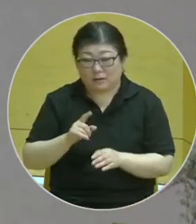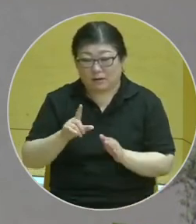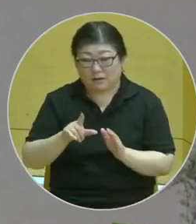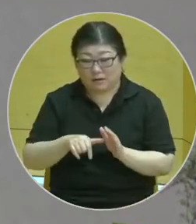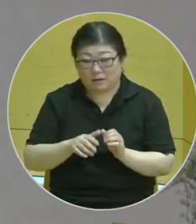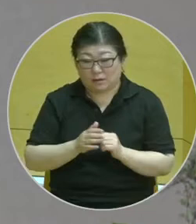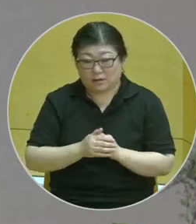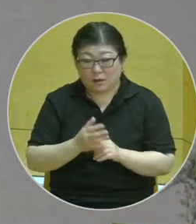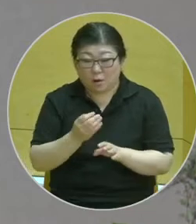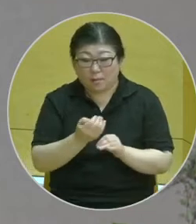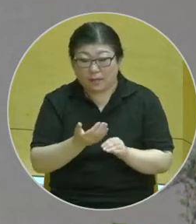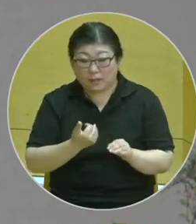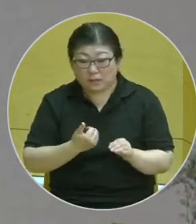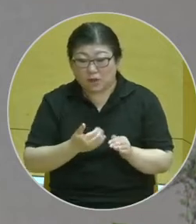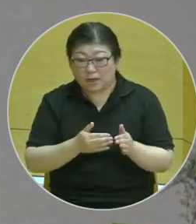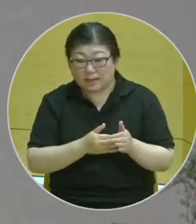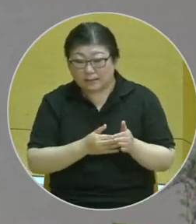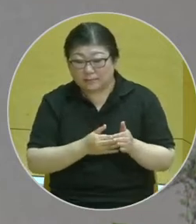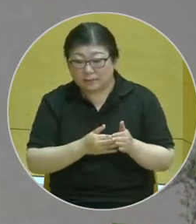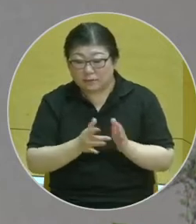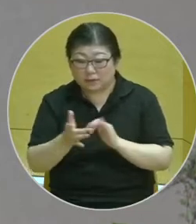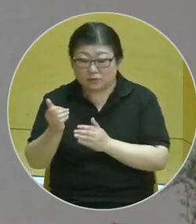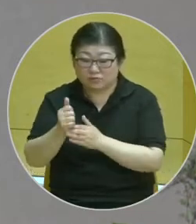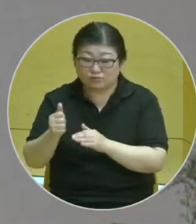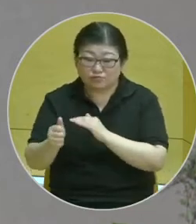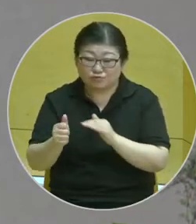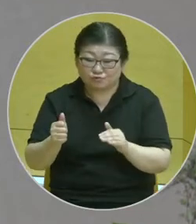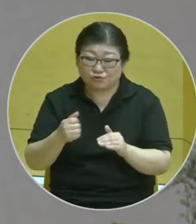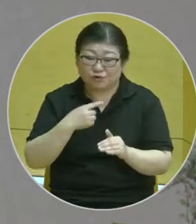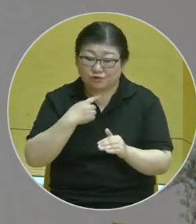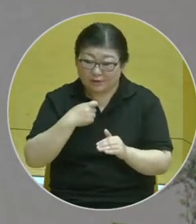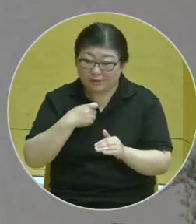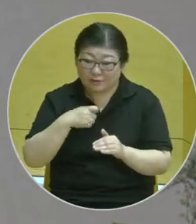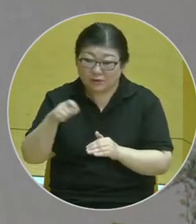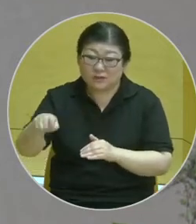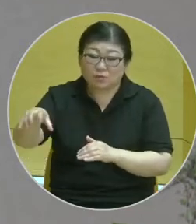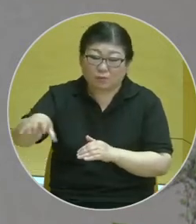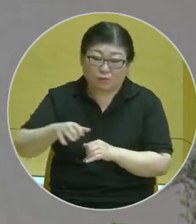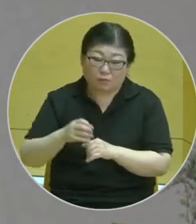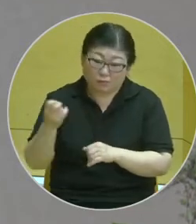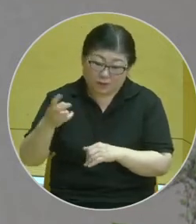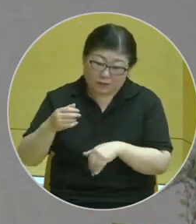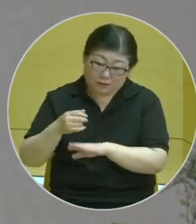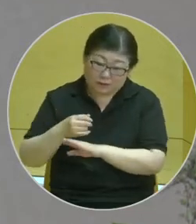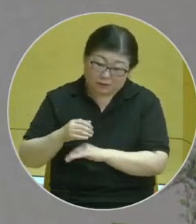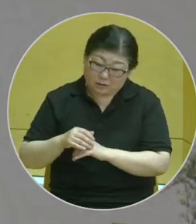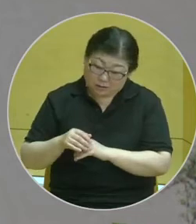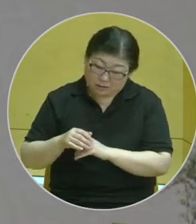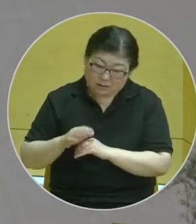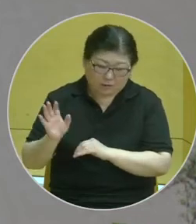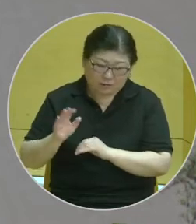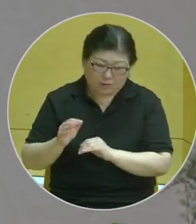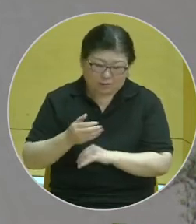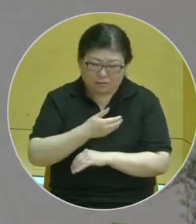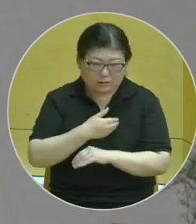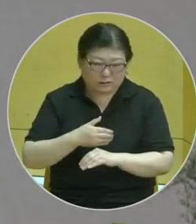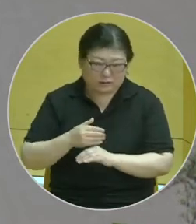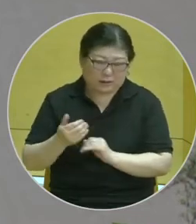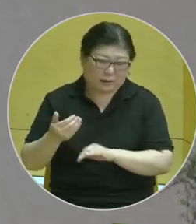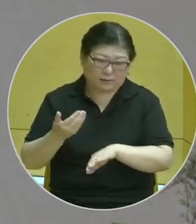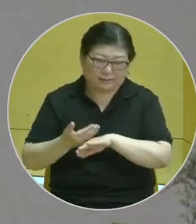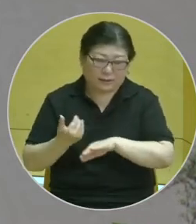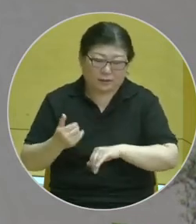돌맹이를 들어서 예수님을 죽이려고 했던 그곳에 다시 가시겠습니까 제자들이 반대했습니다 따라 가려고 하지